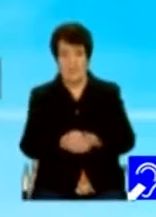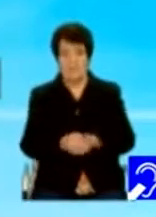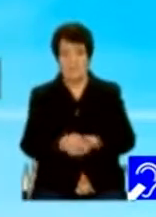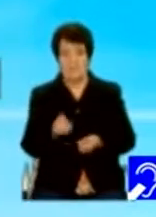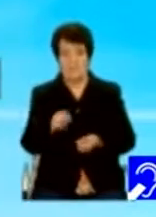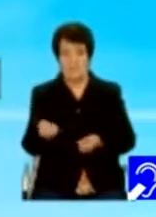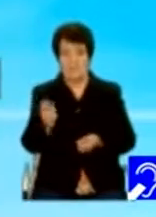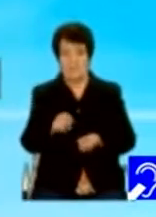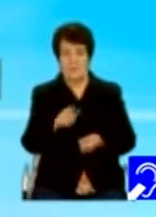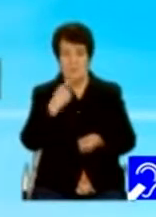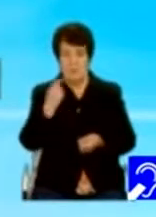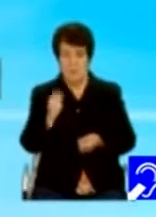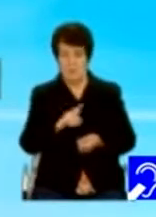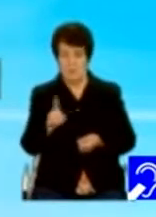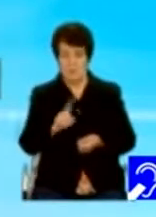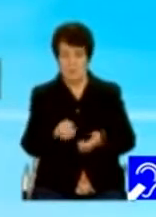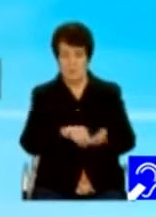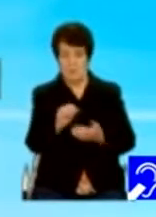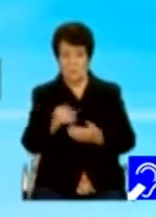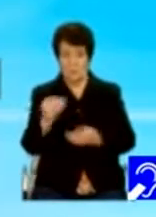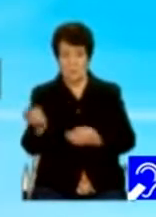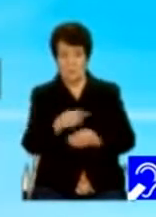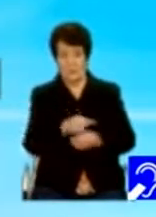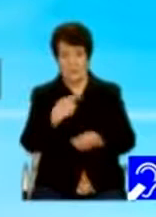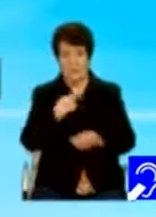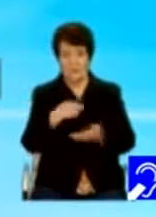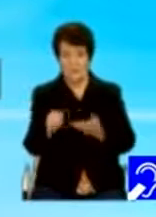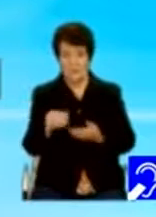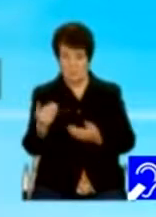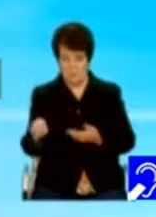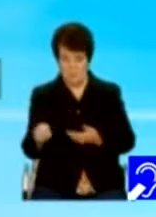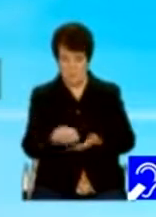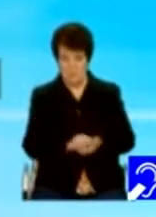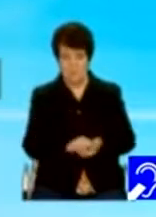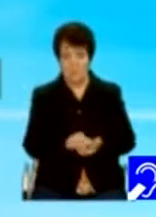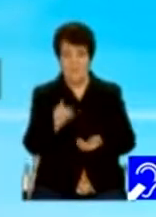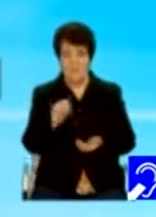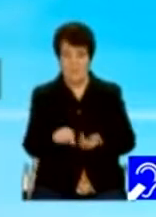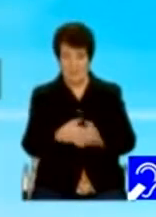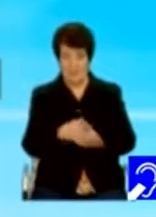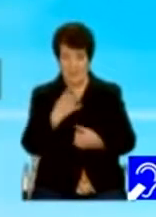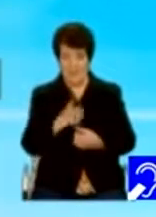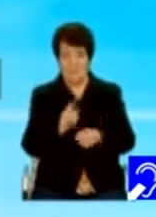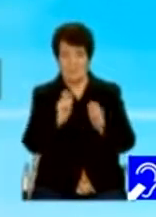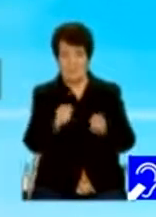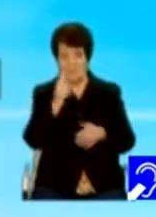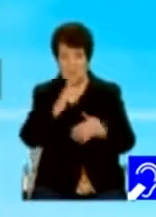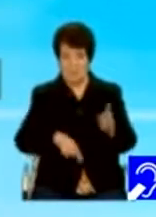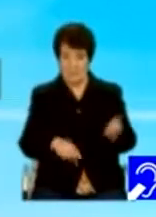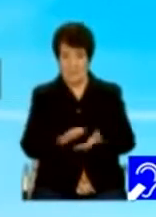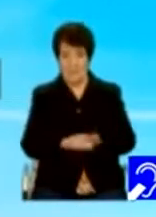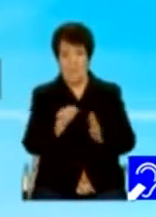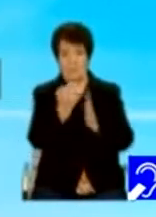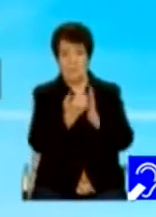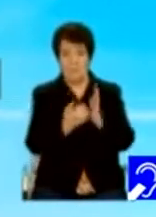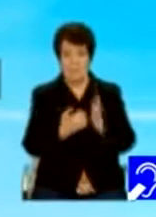noi am venit în politică nu să cumpărăm ca ei votul dumneavoastră, dar să ne acordați încredere pe deplin prin